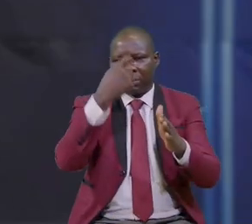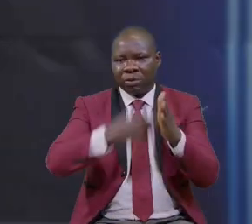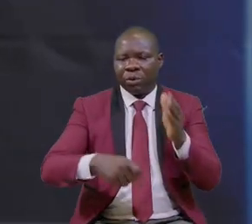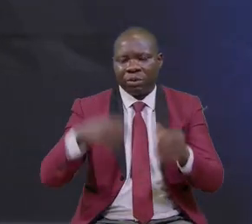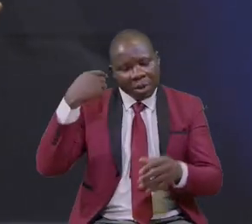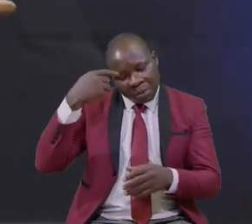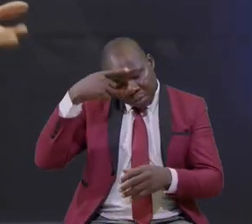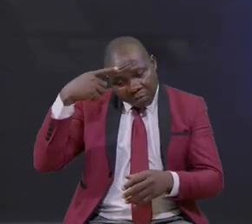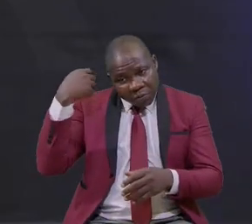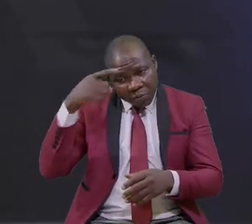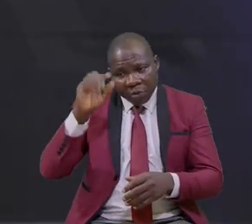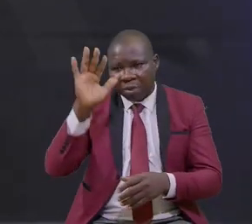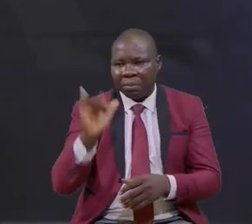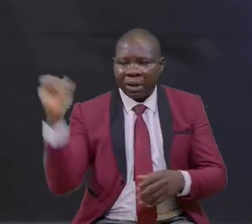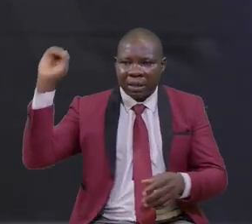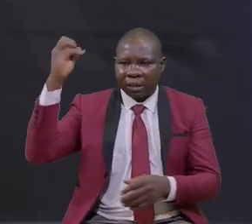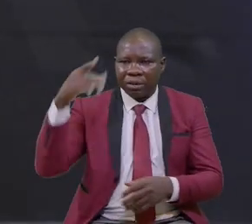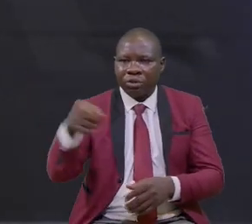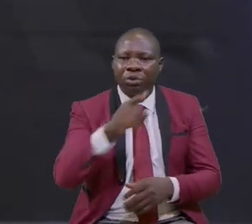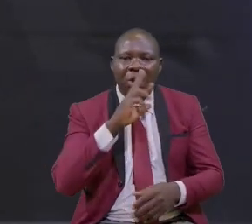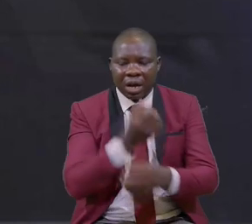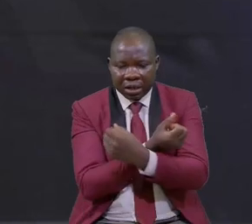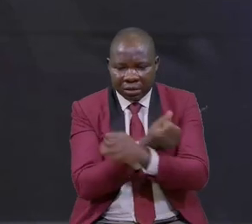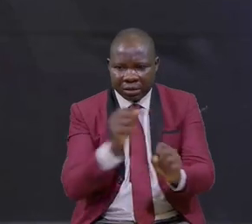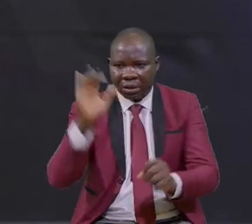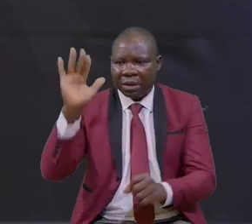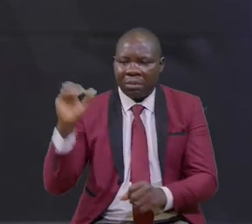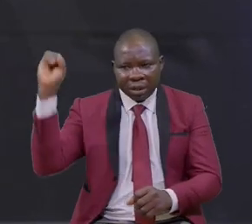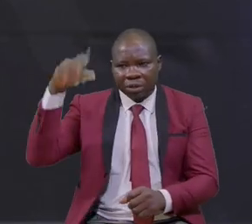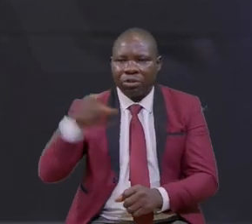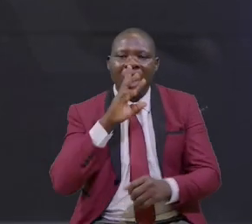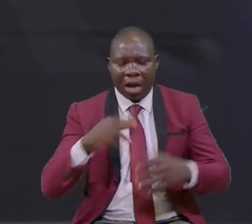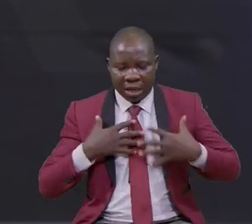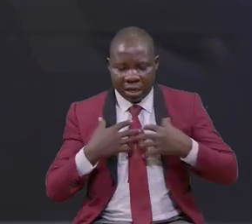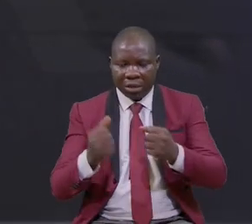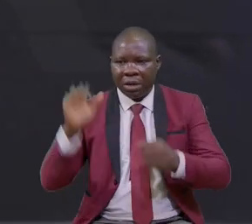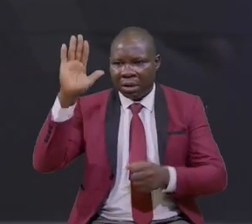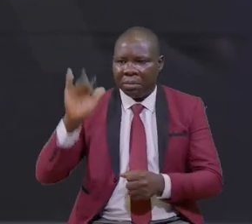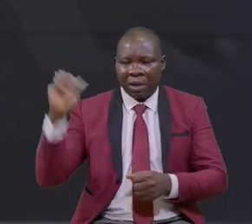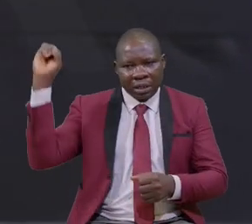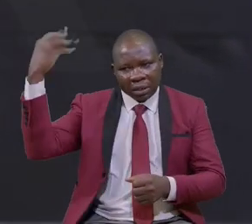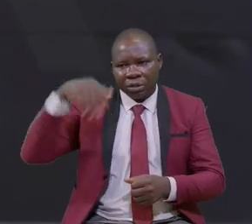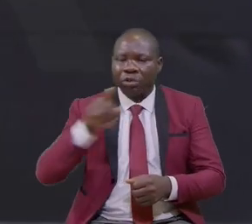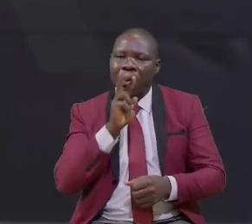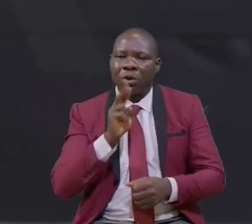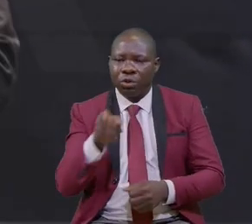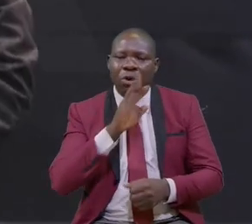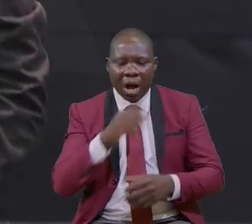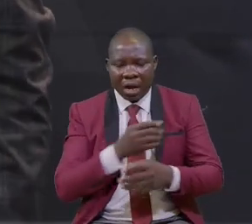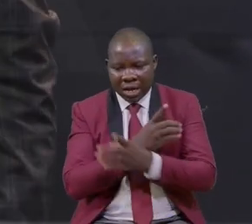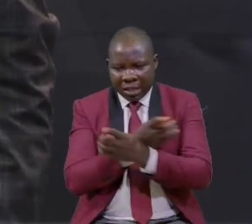n'est pas la grâce que vous êtes sauvé. Pas la grâce que vous êtes guéri. Ce n'est pas la grâce que vous êtes délivré. Par le moyen de la